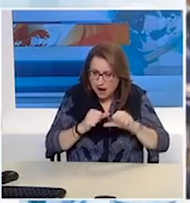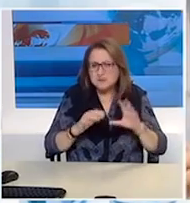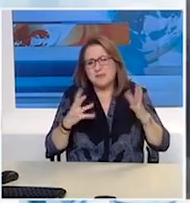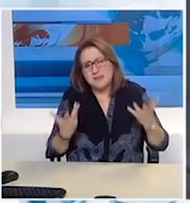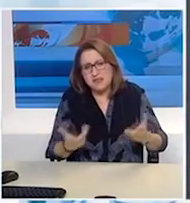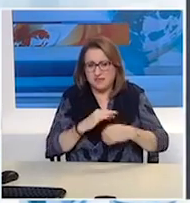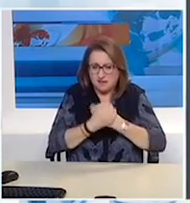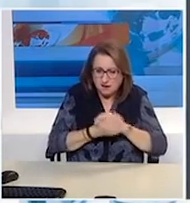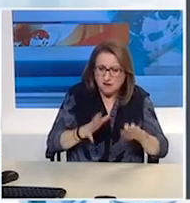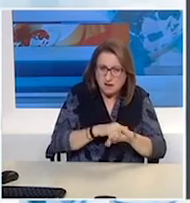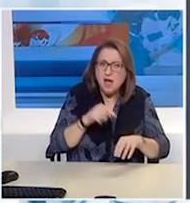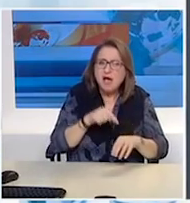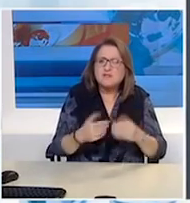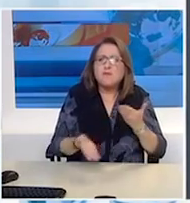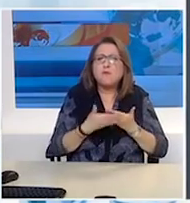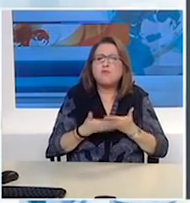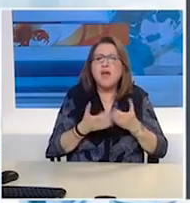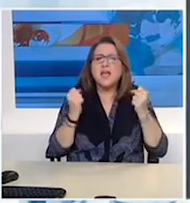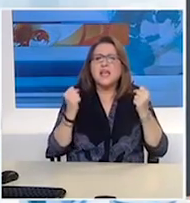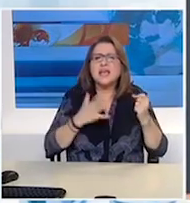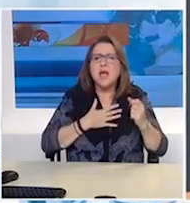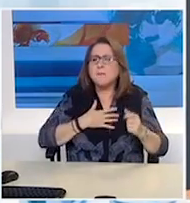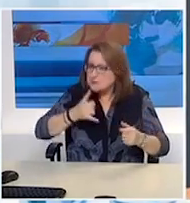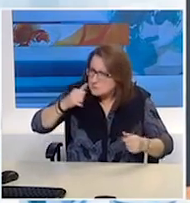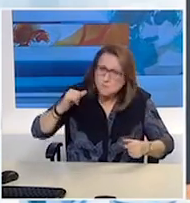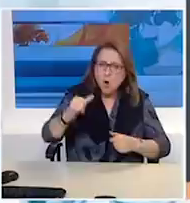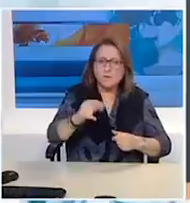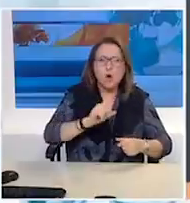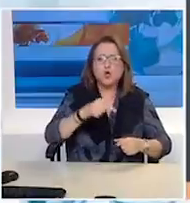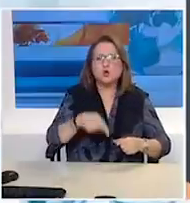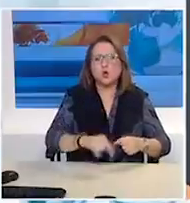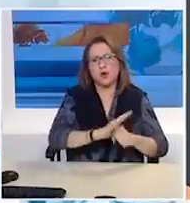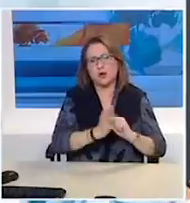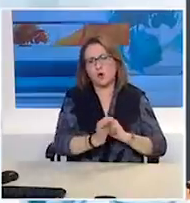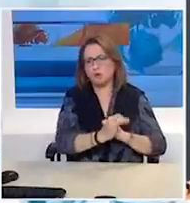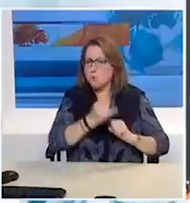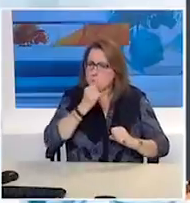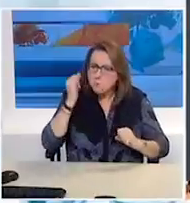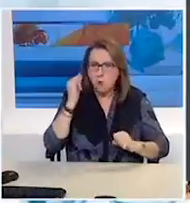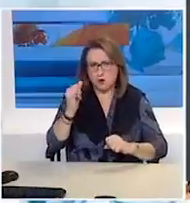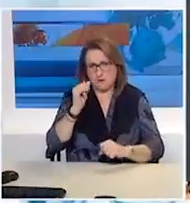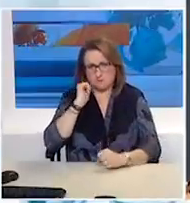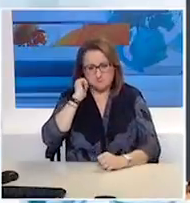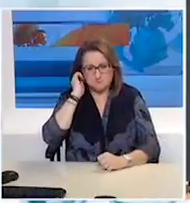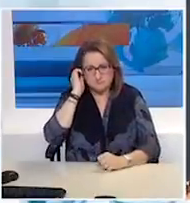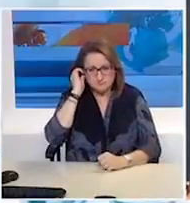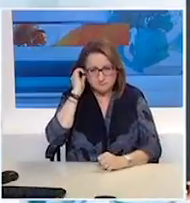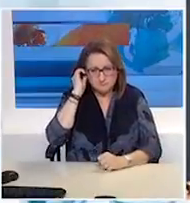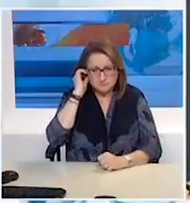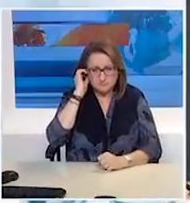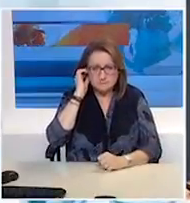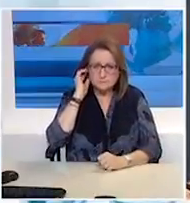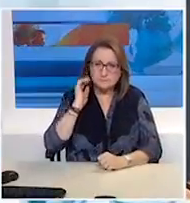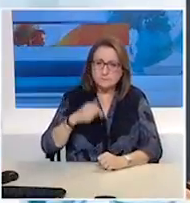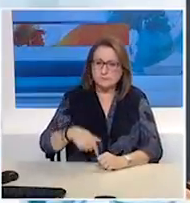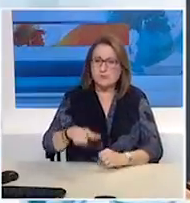καθηγητά. Το λόγο έχει ο κύριος Χαρδαλιάς. Καλησπέρα από την Πολιτική Προστασία. Το επόμενο στάδιο της προσπάθειάς μας που ξεκινά τη Δευτέρα περιλαμβάνει, όπως